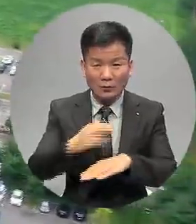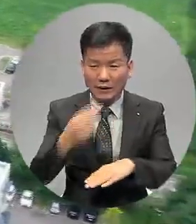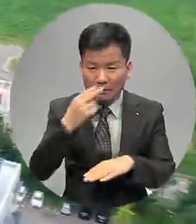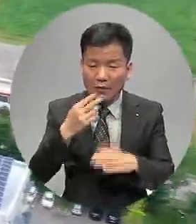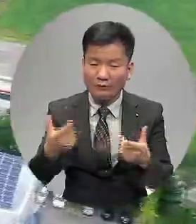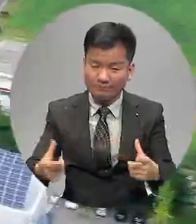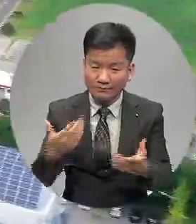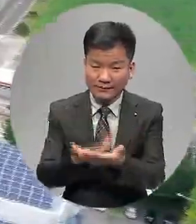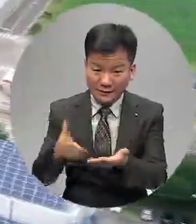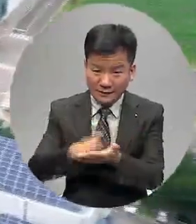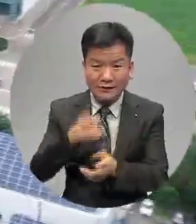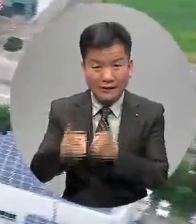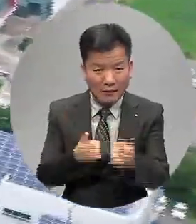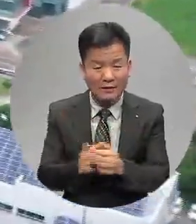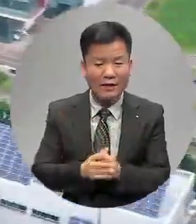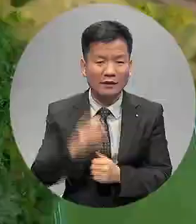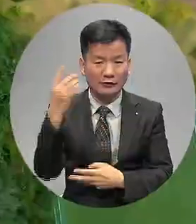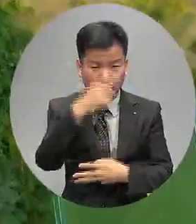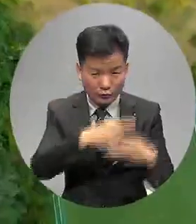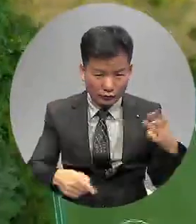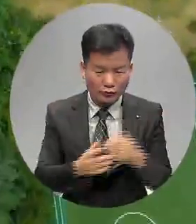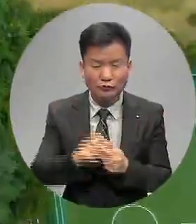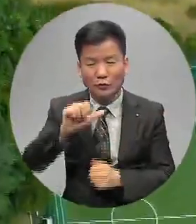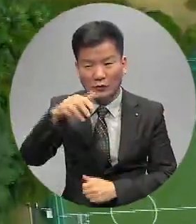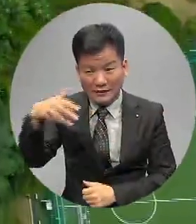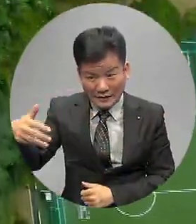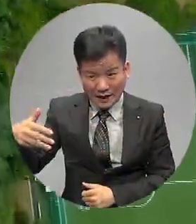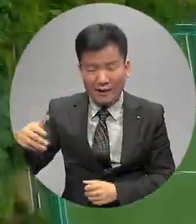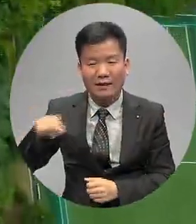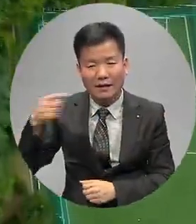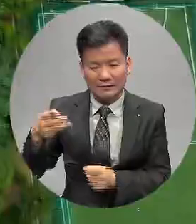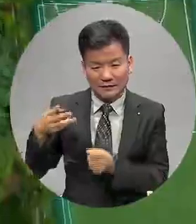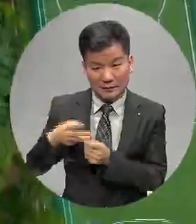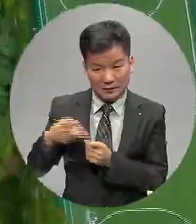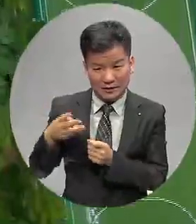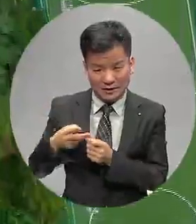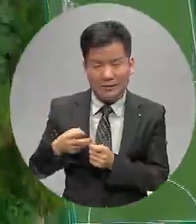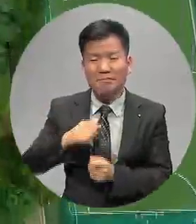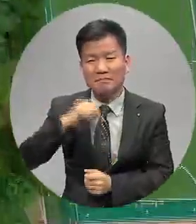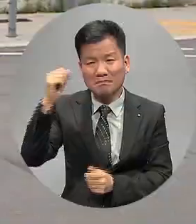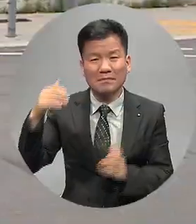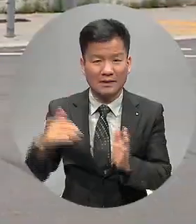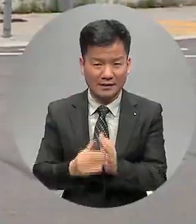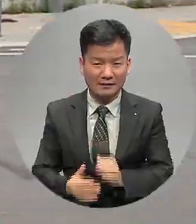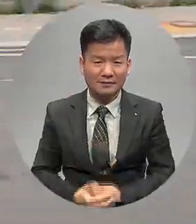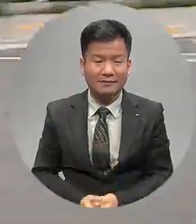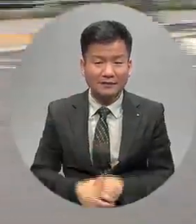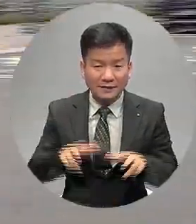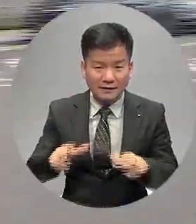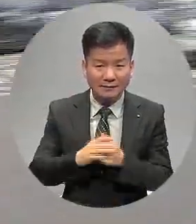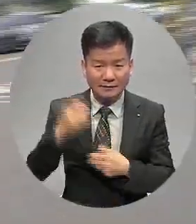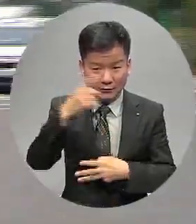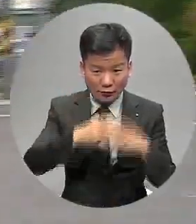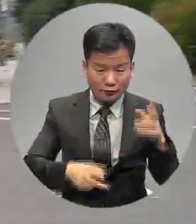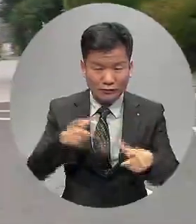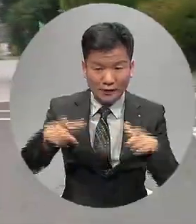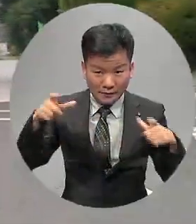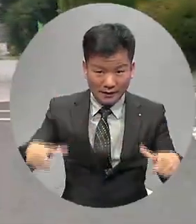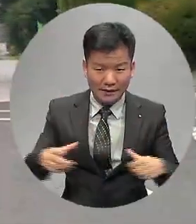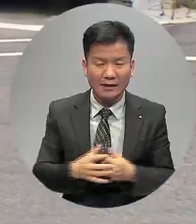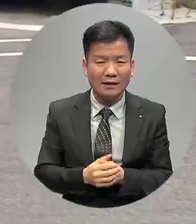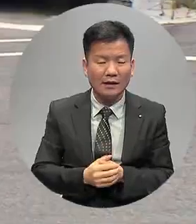오송생명과학단지 재생사업은 청주 오창산업단지에 이어 세 번째입니다. 현재